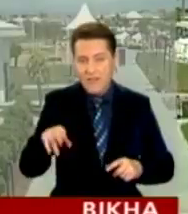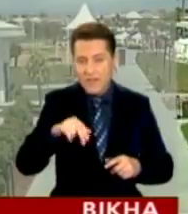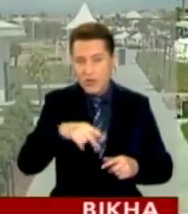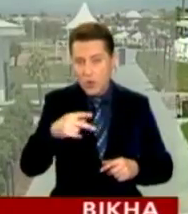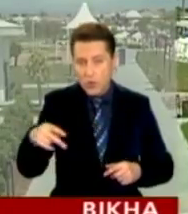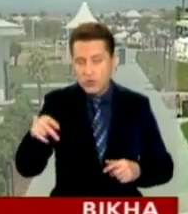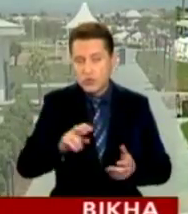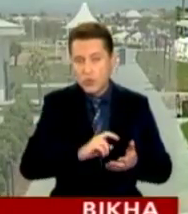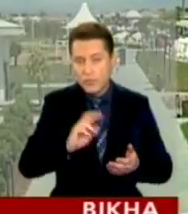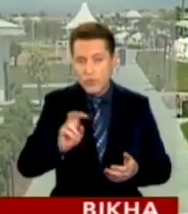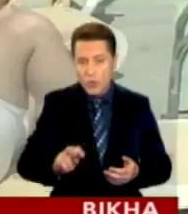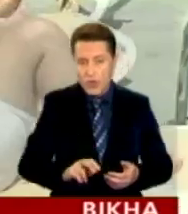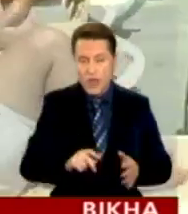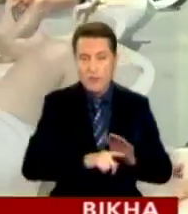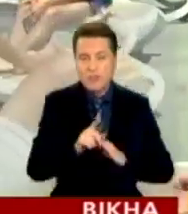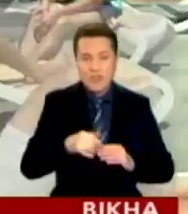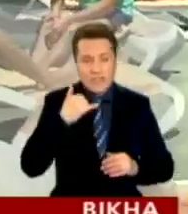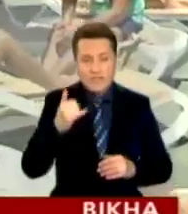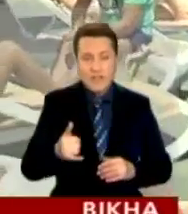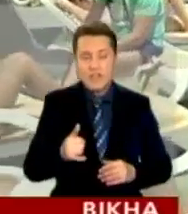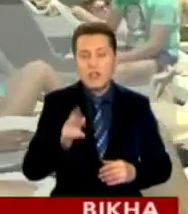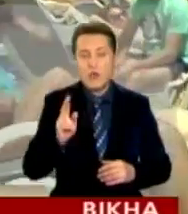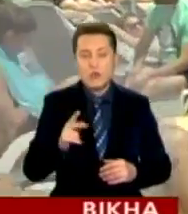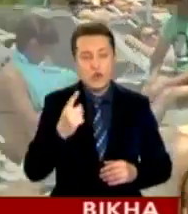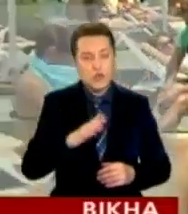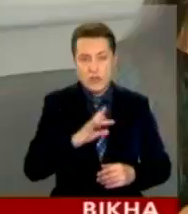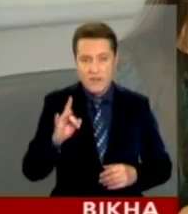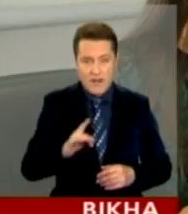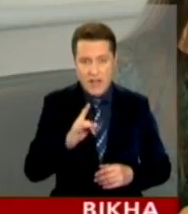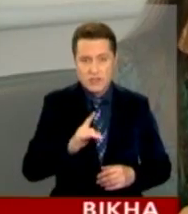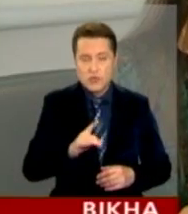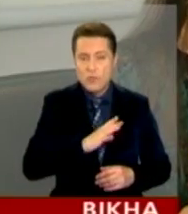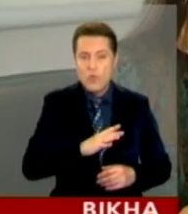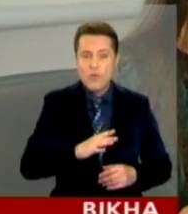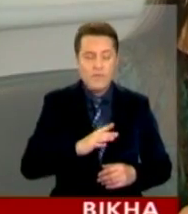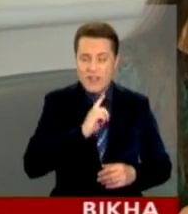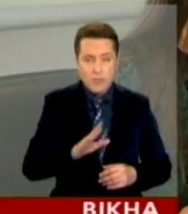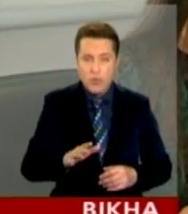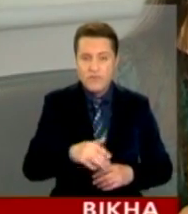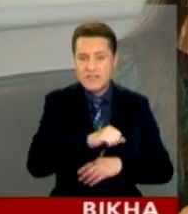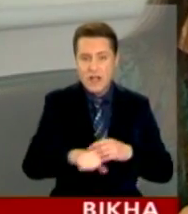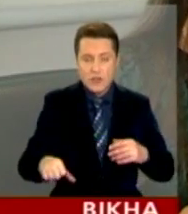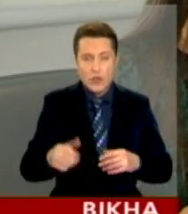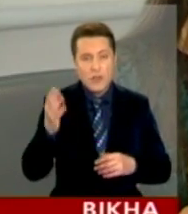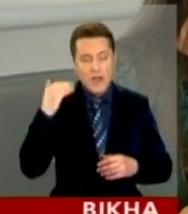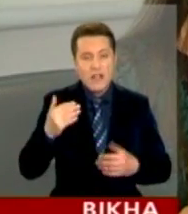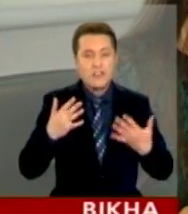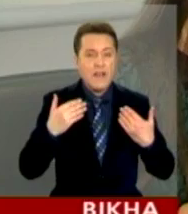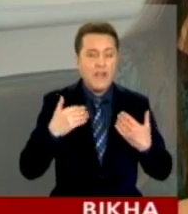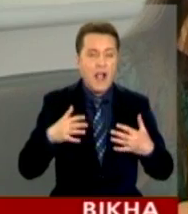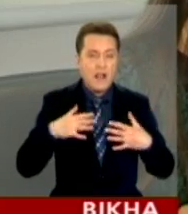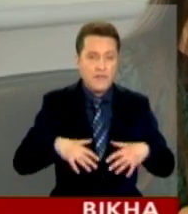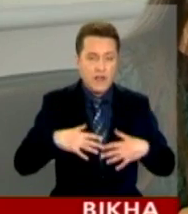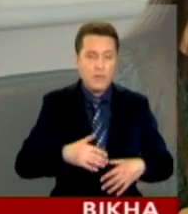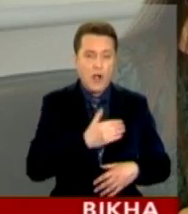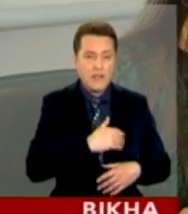них почали дзвонити навіть ті, хто жодного разу не був за кордоном. Дзвонять звичайні люди, які раніше дихали в Криму, ось зараз хочуть дихнути